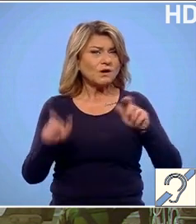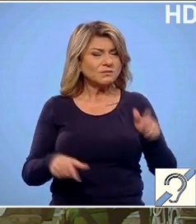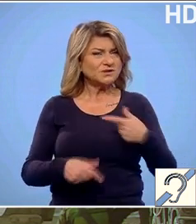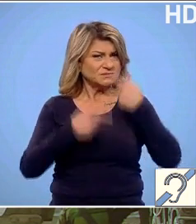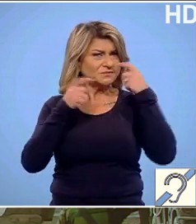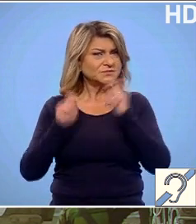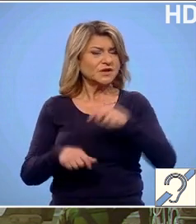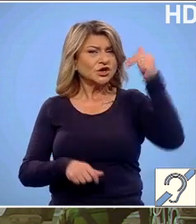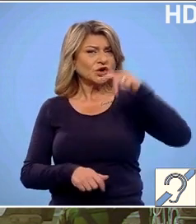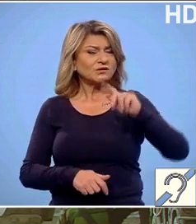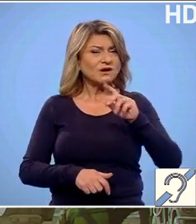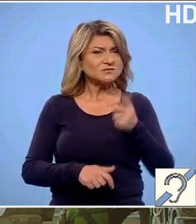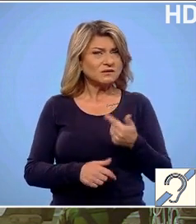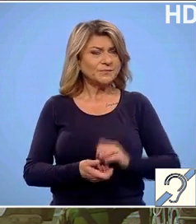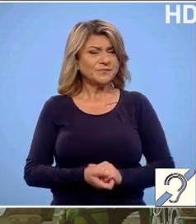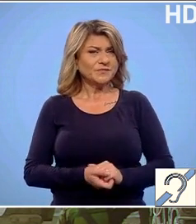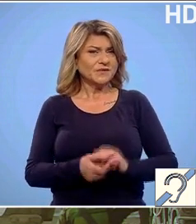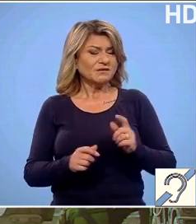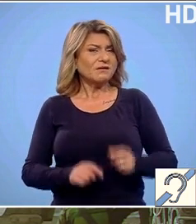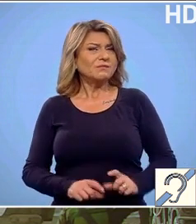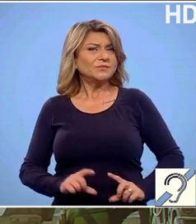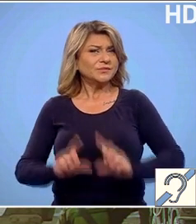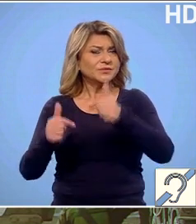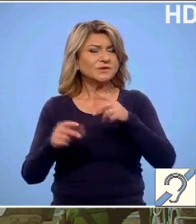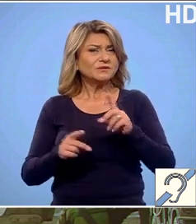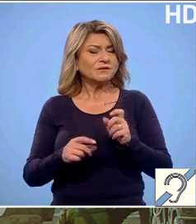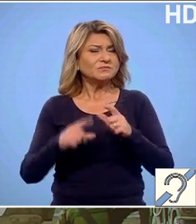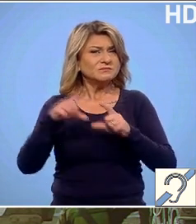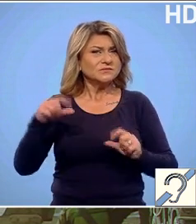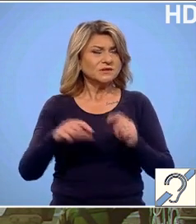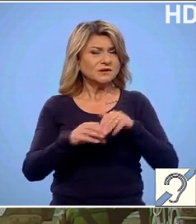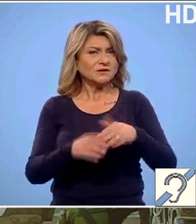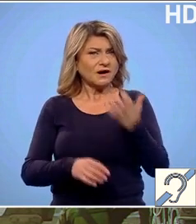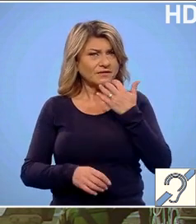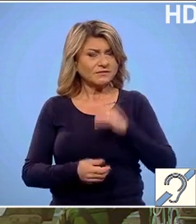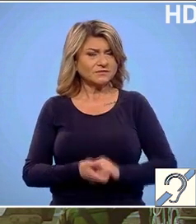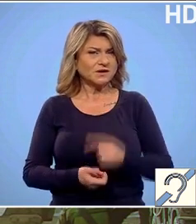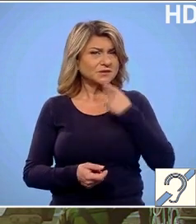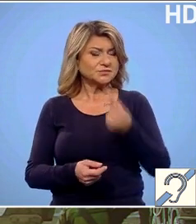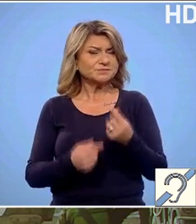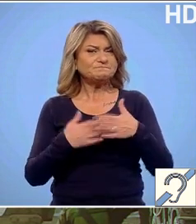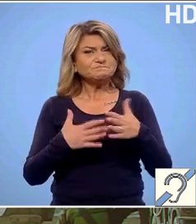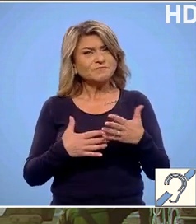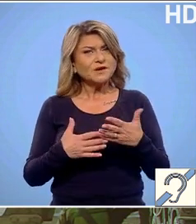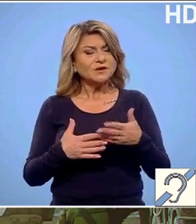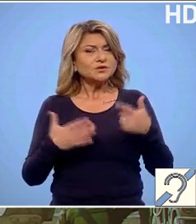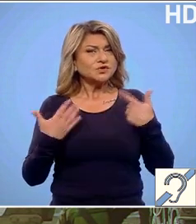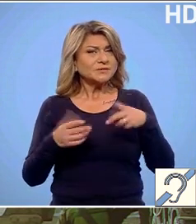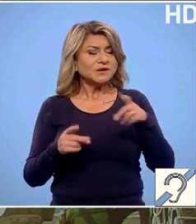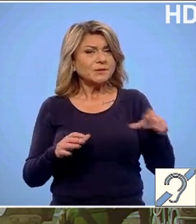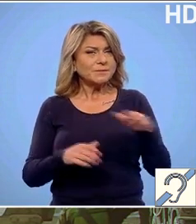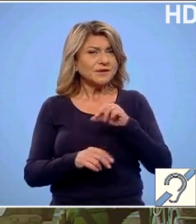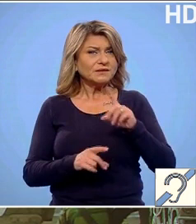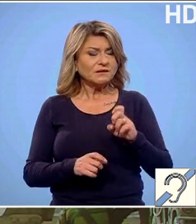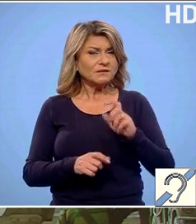părăsească nordul Gaza, inclusiv prin aruncarea de pliante în aer. De asemenea, a estimat că aproape 700.000